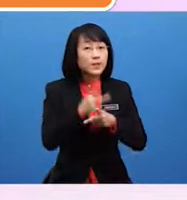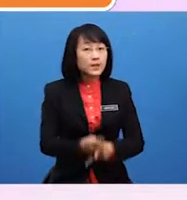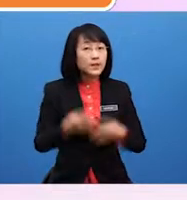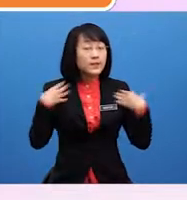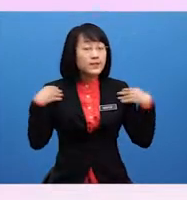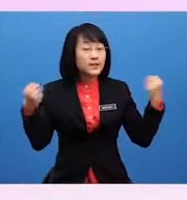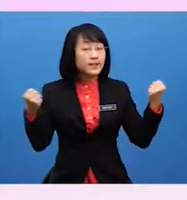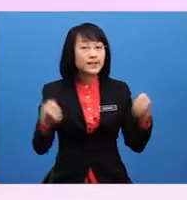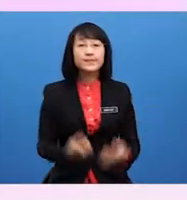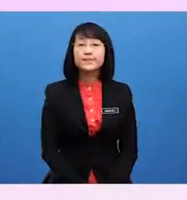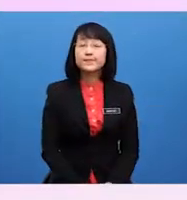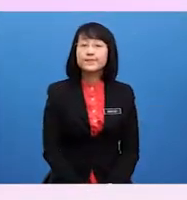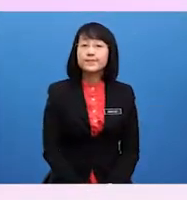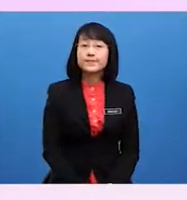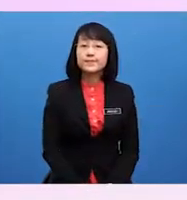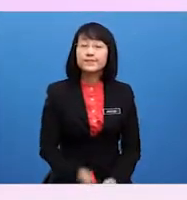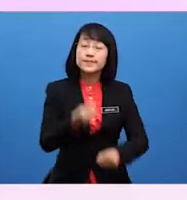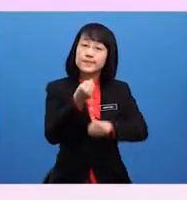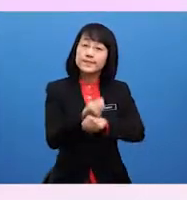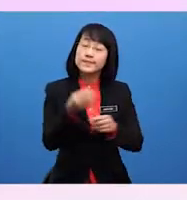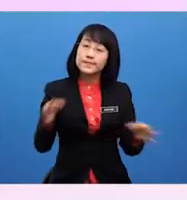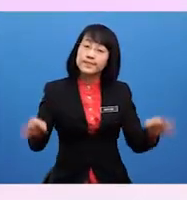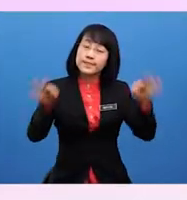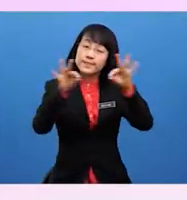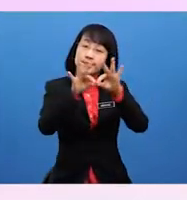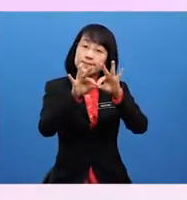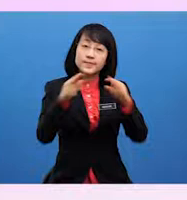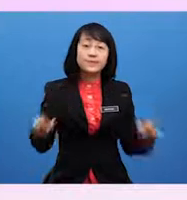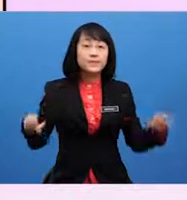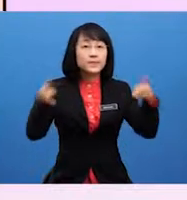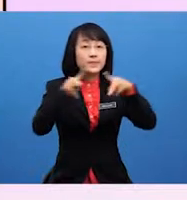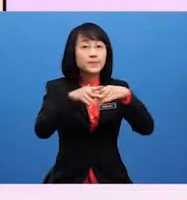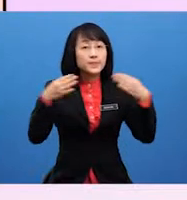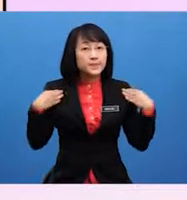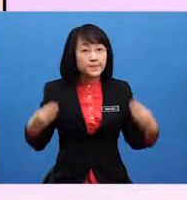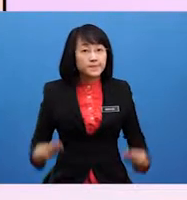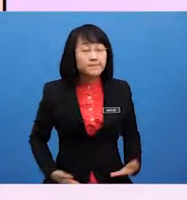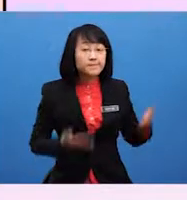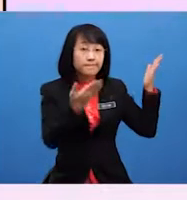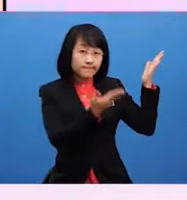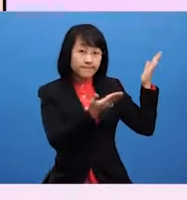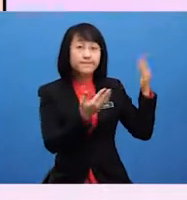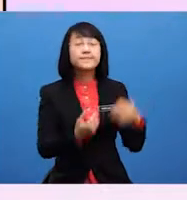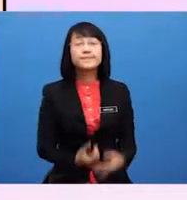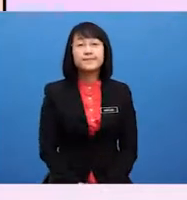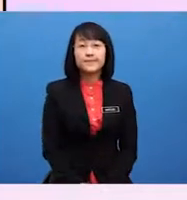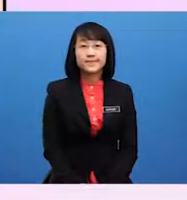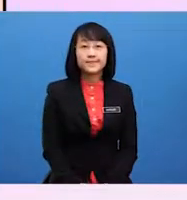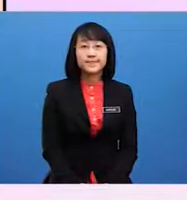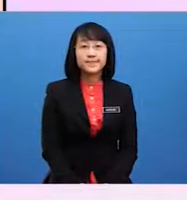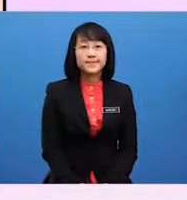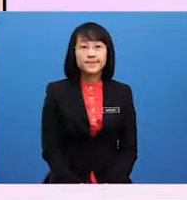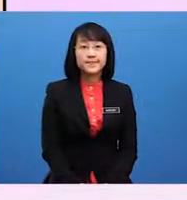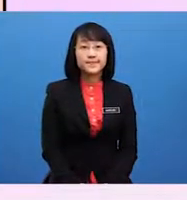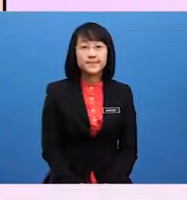kesihatan. Antara mineral penting yang diperlukan oleh tubuh ialah kalsium, besi